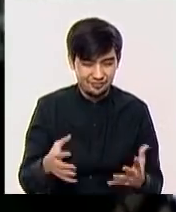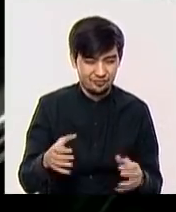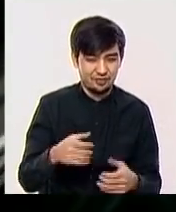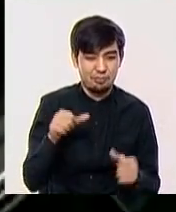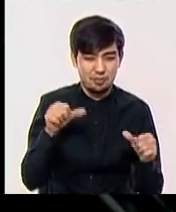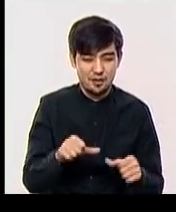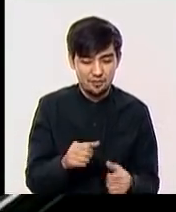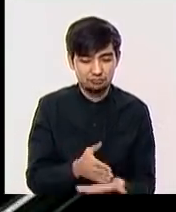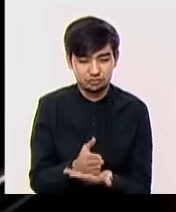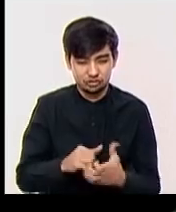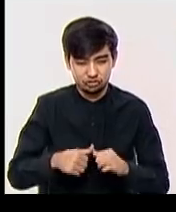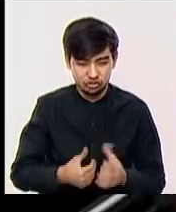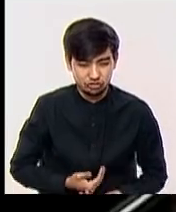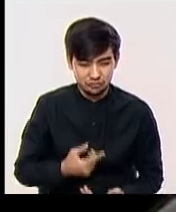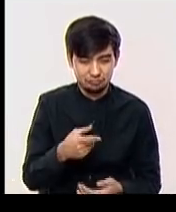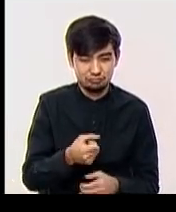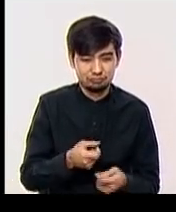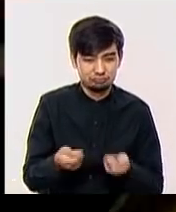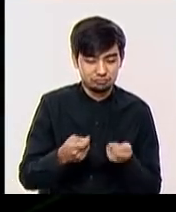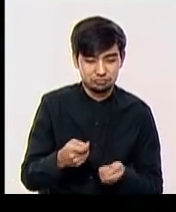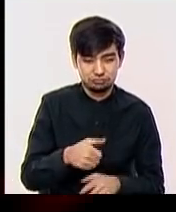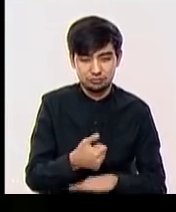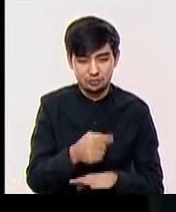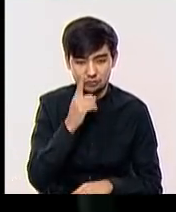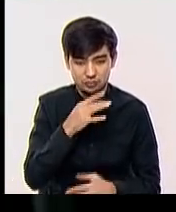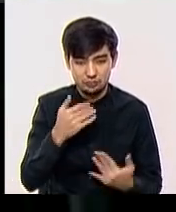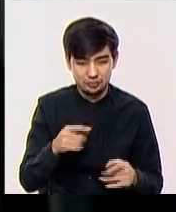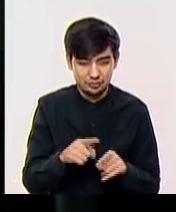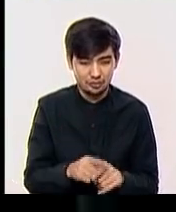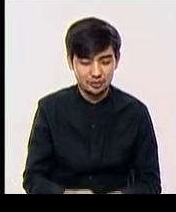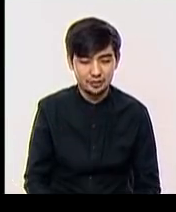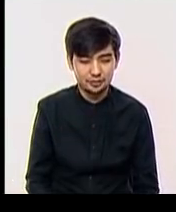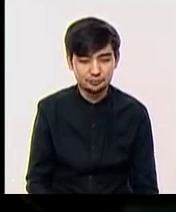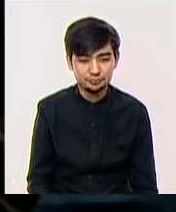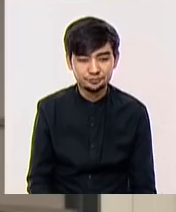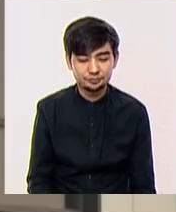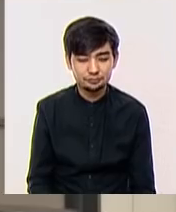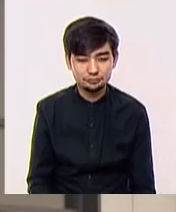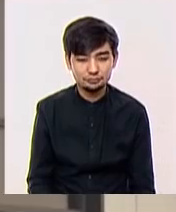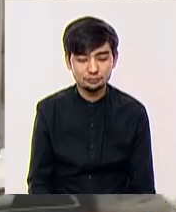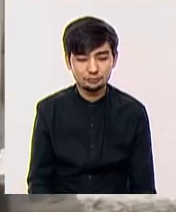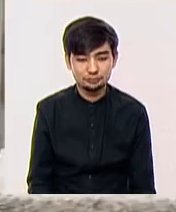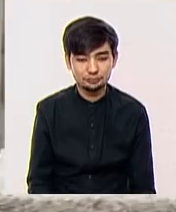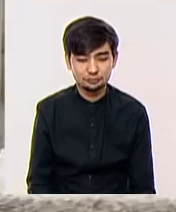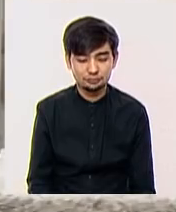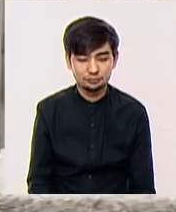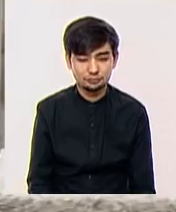права занимать определенные должности или заниматься определенной деятельностью. Далее Насипова Дидар Елеуф, Информбюро, Нурсултан.